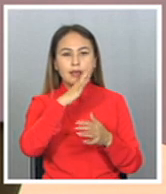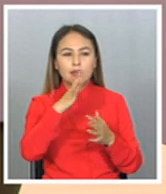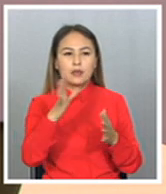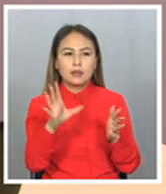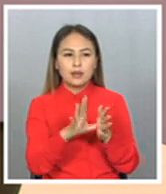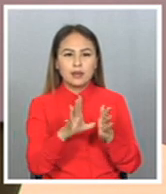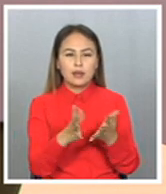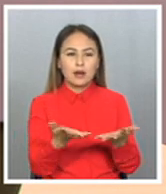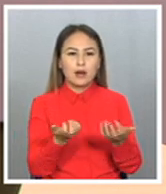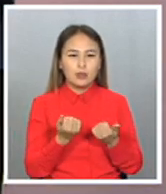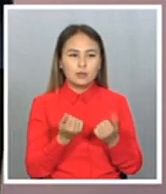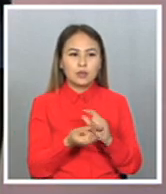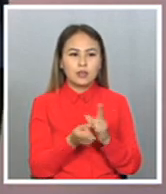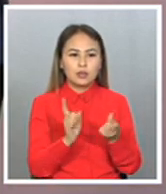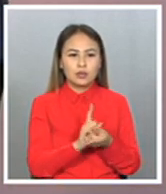қоректік зат түзеді.